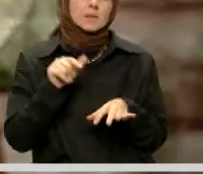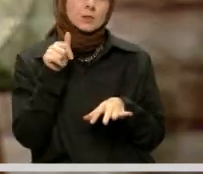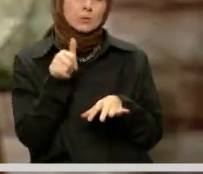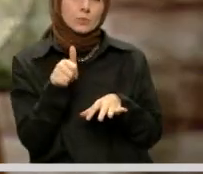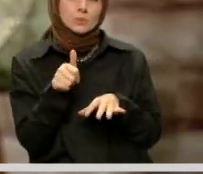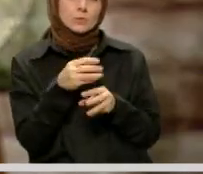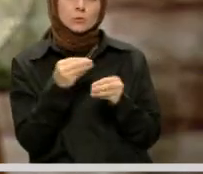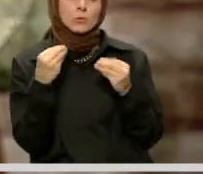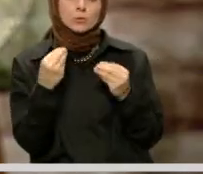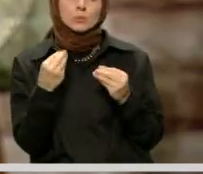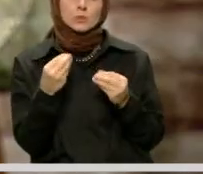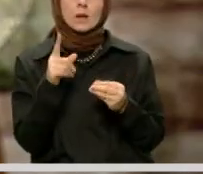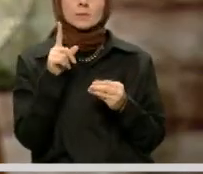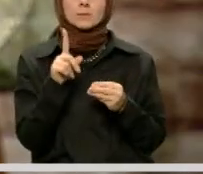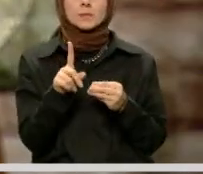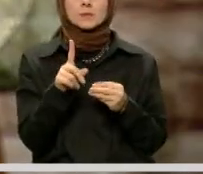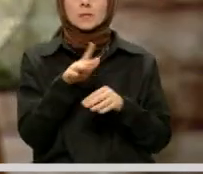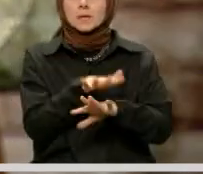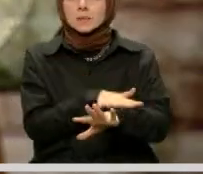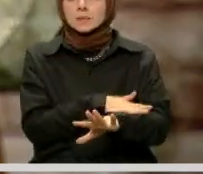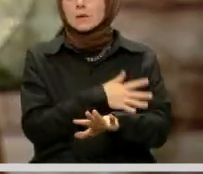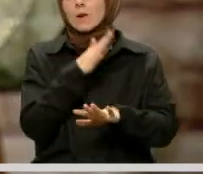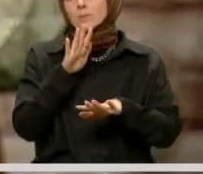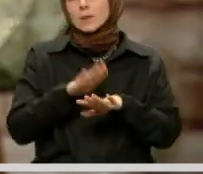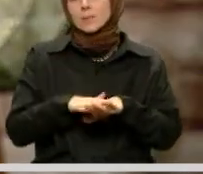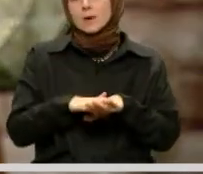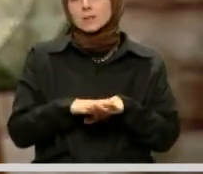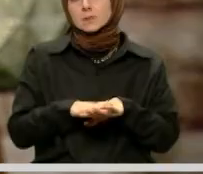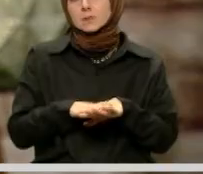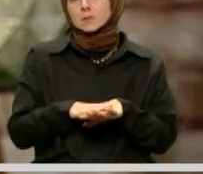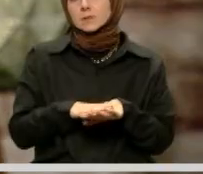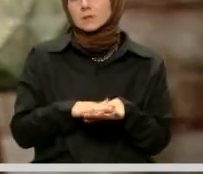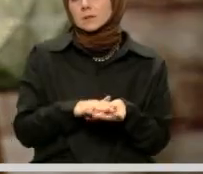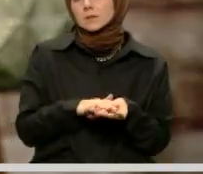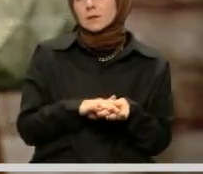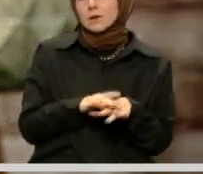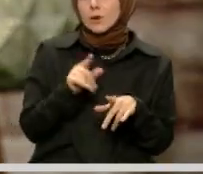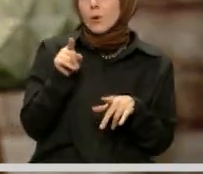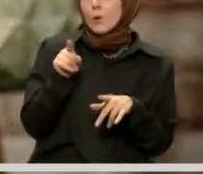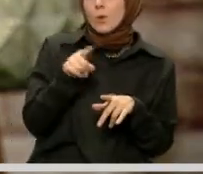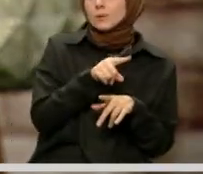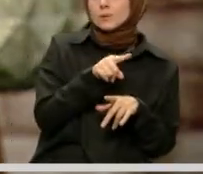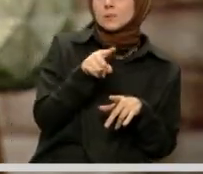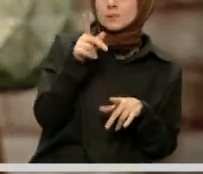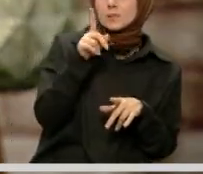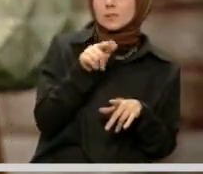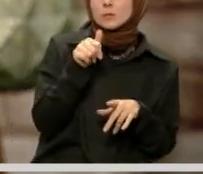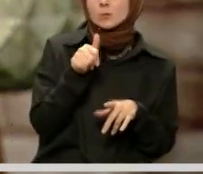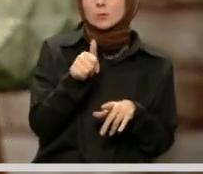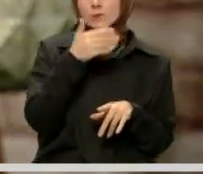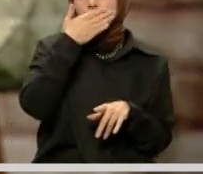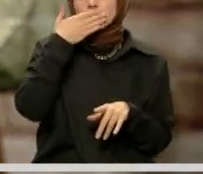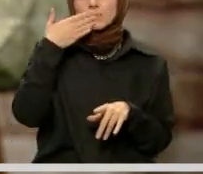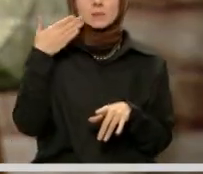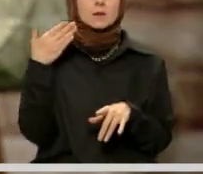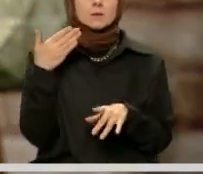ki, bir fakire öyle bir dokunuşta bulunur, onun ihtiyacını yani öyle bir giderirsiniz ki, o sizin daha ilk gününde Ramazan'a ayak